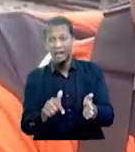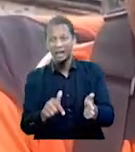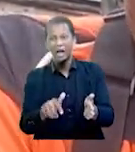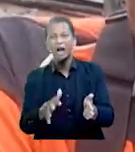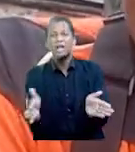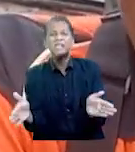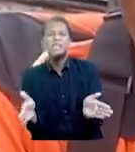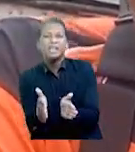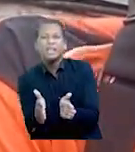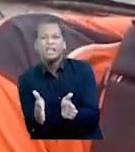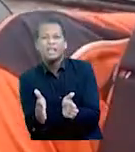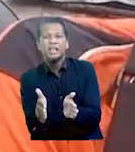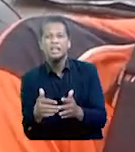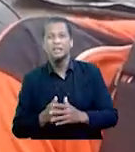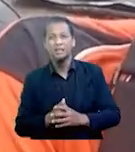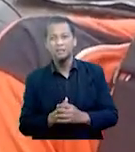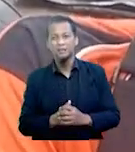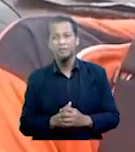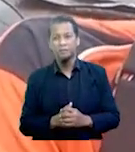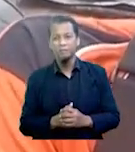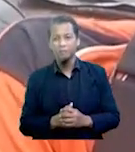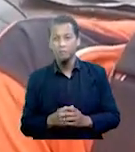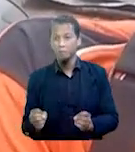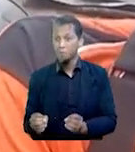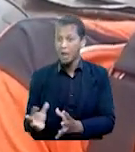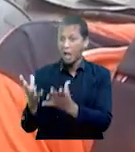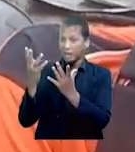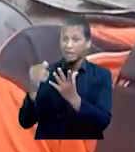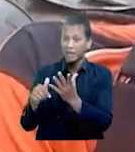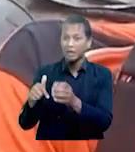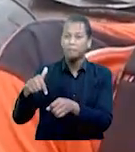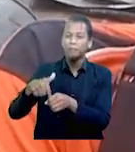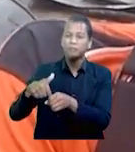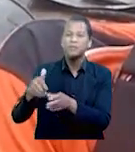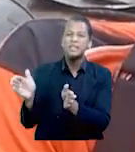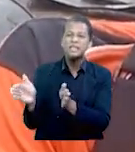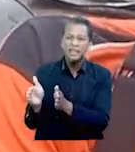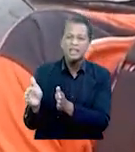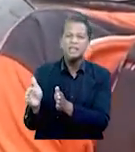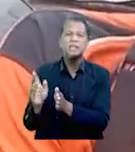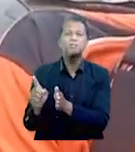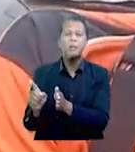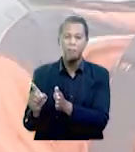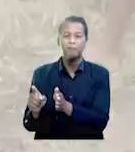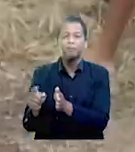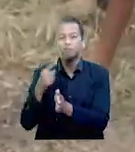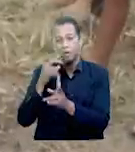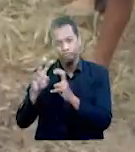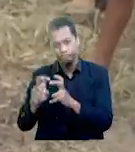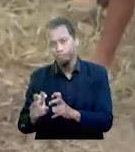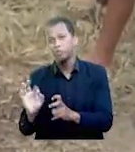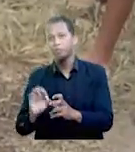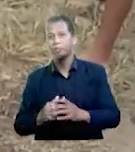terbakar nih Pertamini. Pertamini. Penyebabnya, Bang? Penyebabnya kita masih belum tahu, belum kita koordinasi sama pihak pemilik.